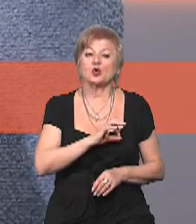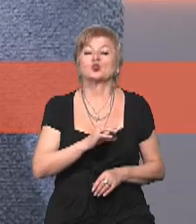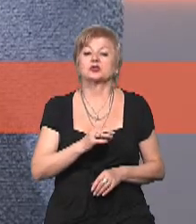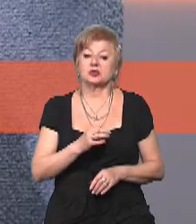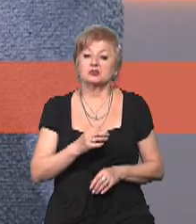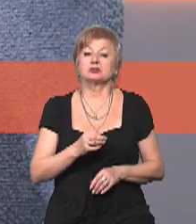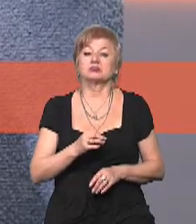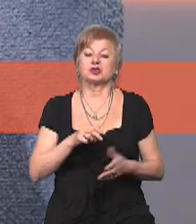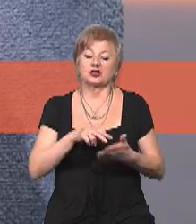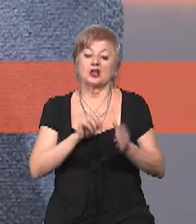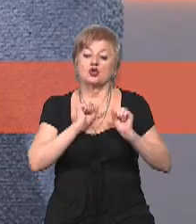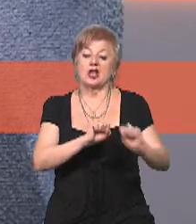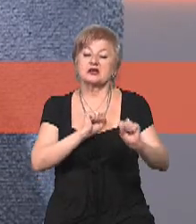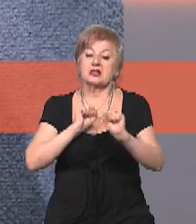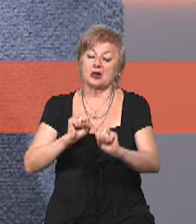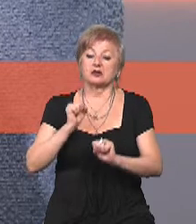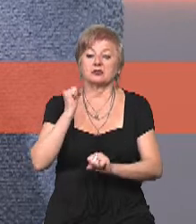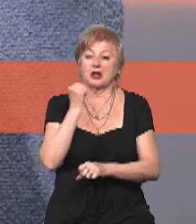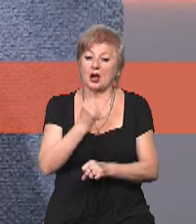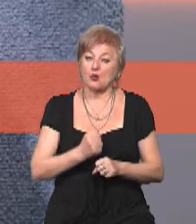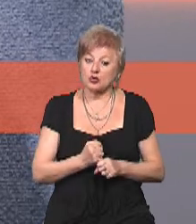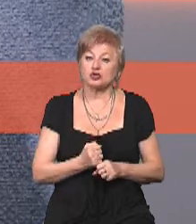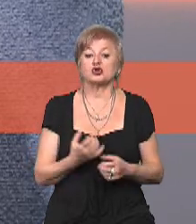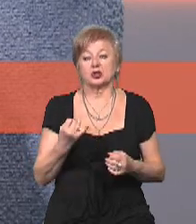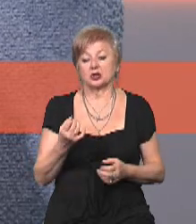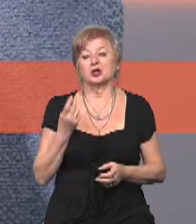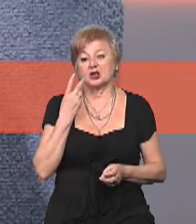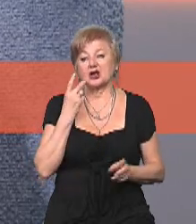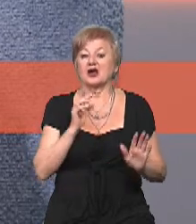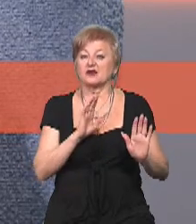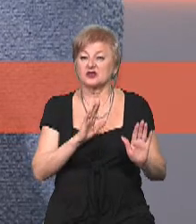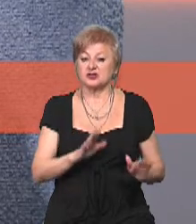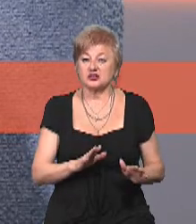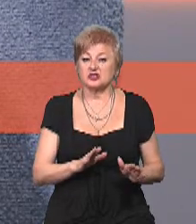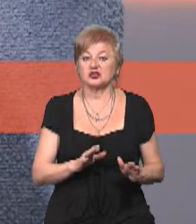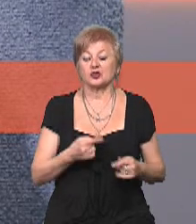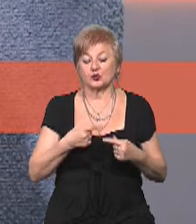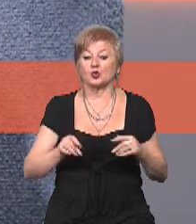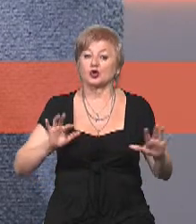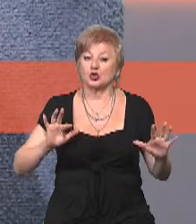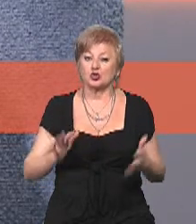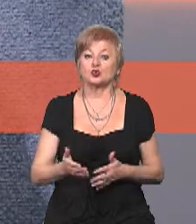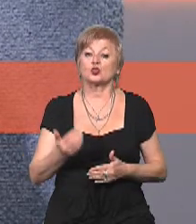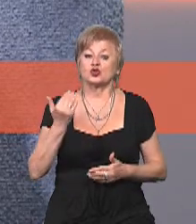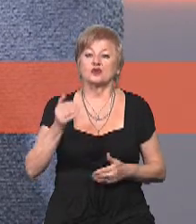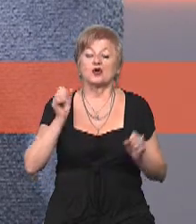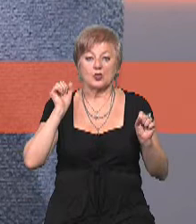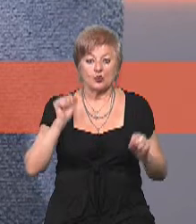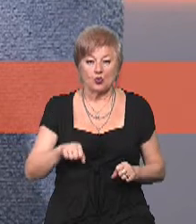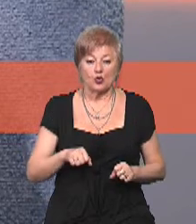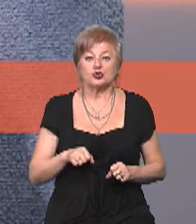захисті робітників, працівників, і зазвичай в якихось інших випадках ви можете